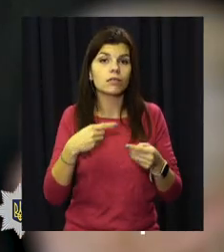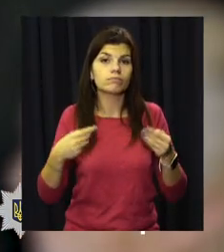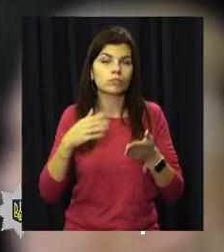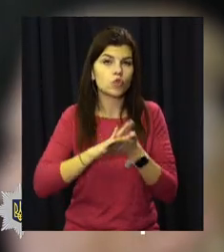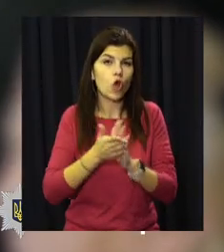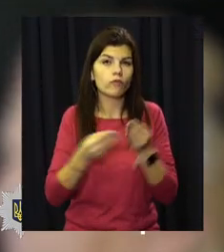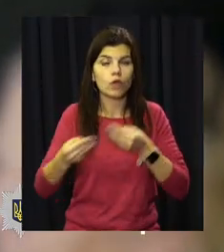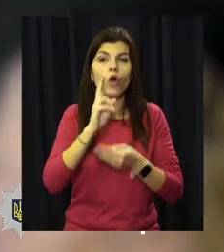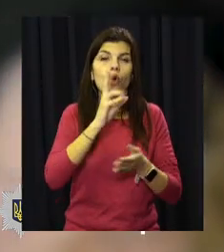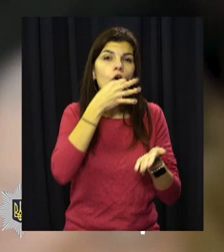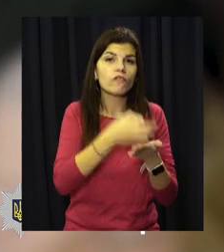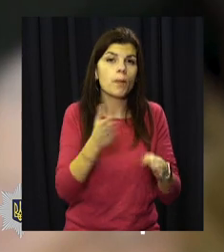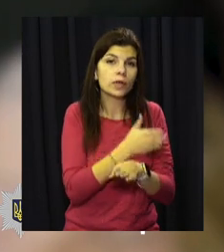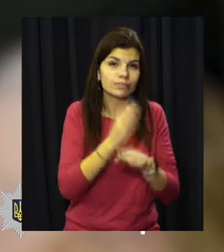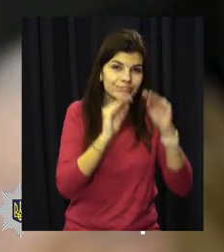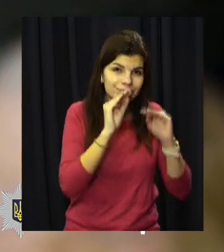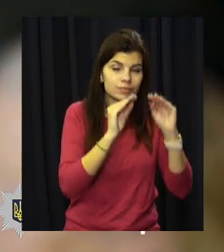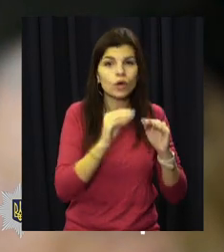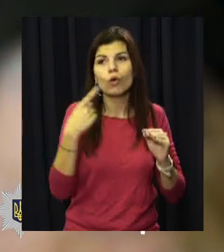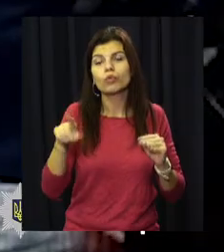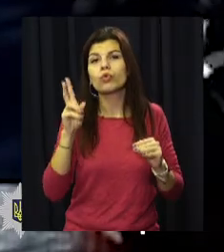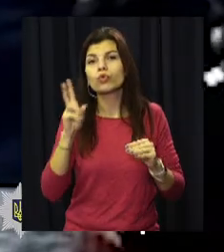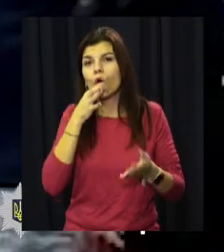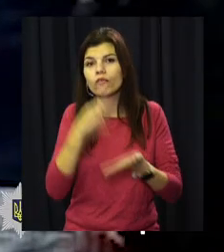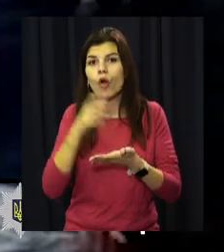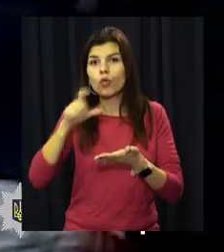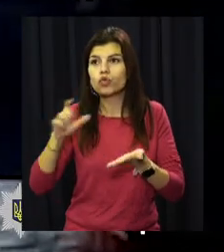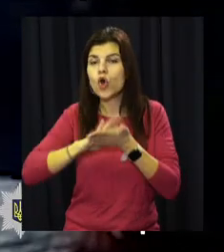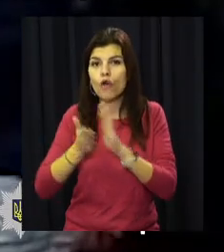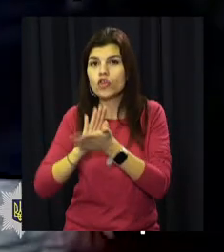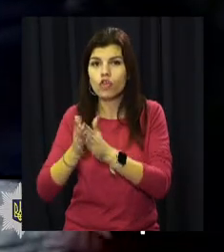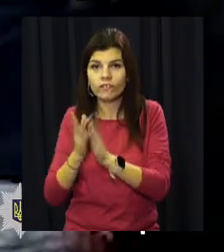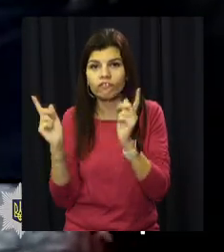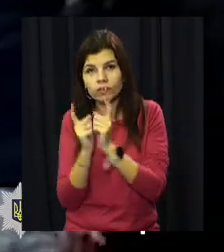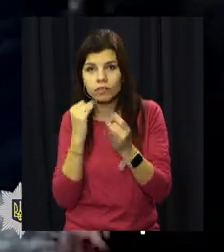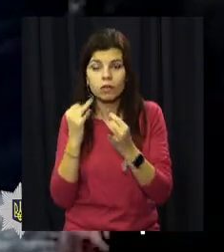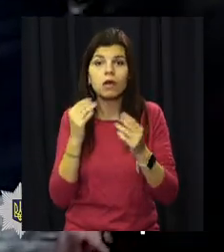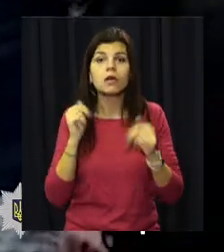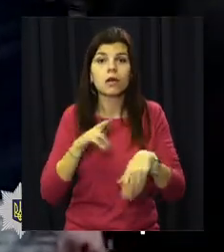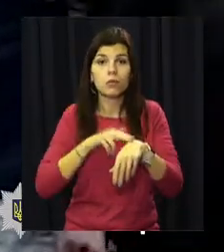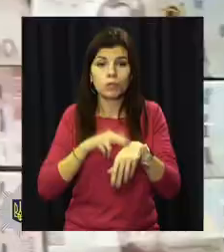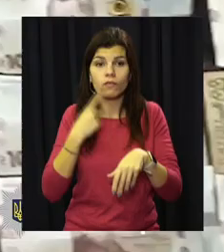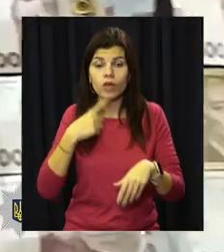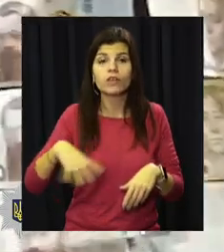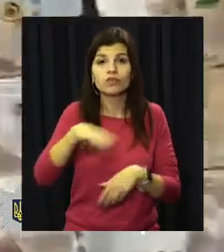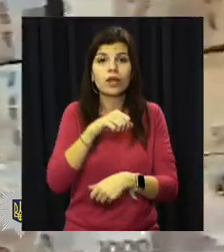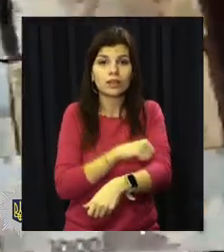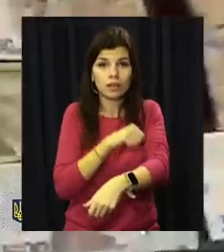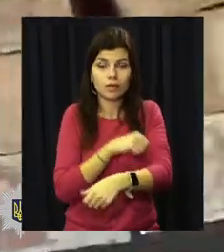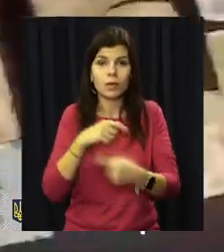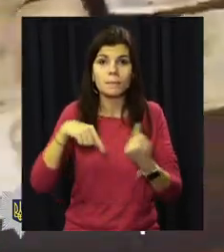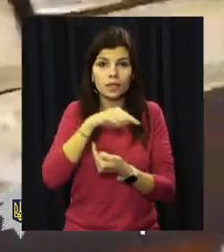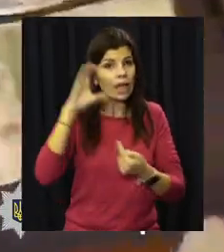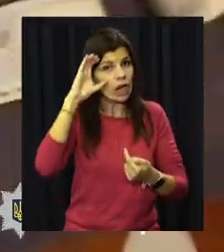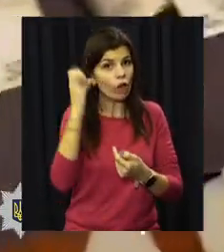Одні відповідали за виробництво, інші – за клієнтську базу та розповсюдження. Як встановили оперативники, усі члени наркобізнесу –